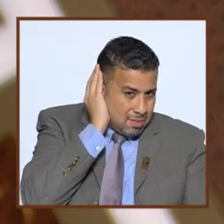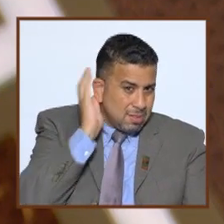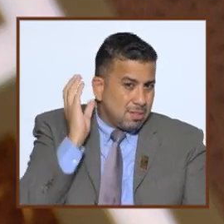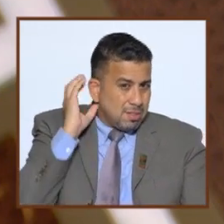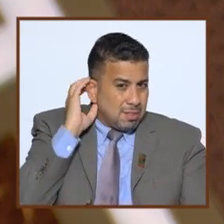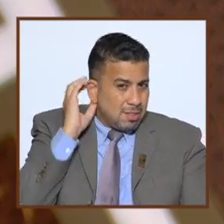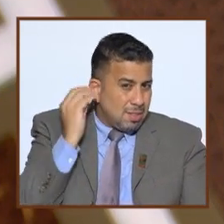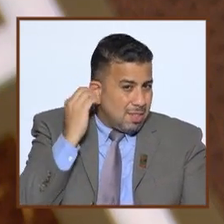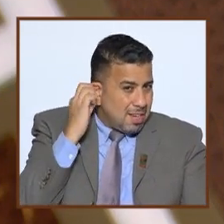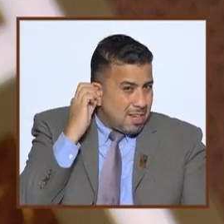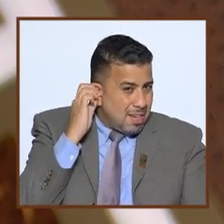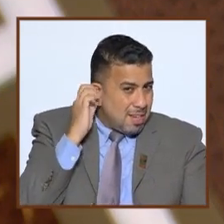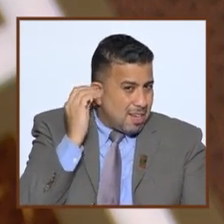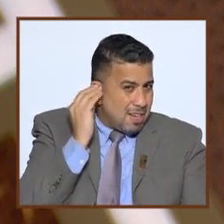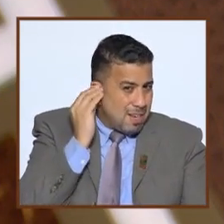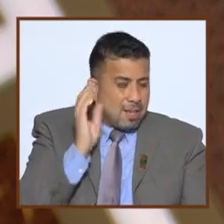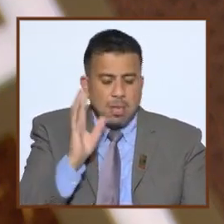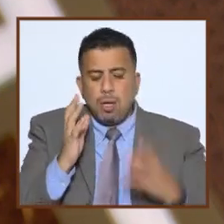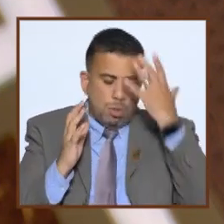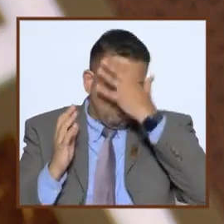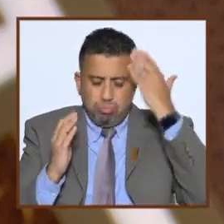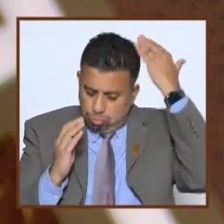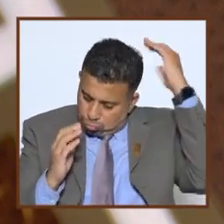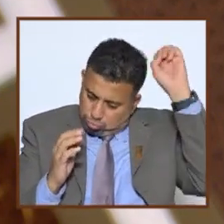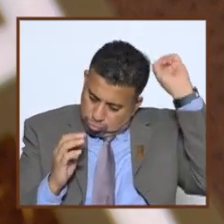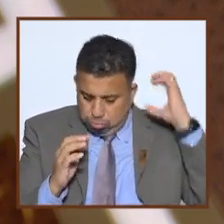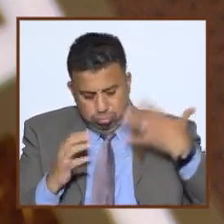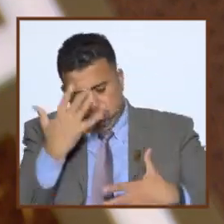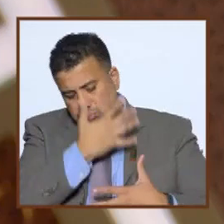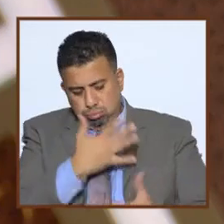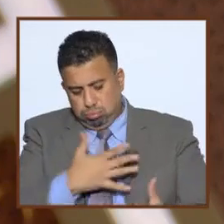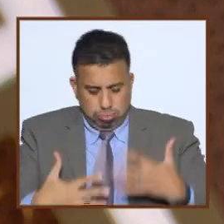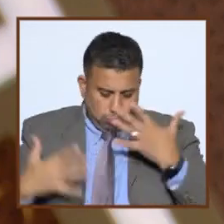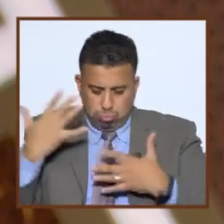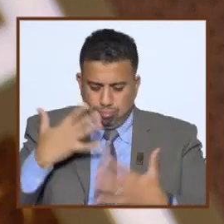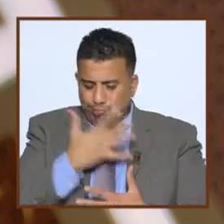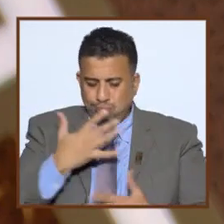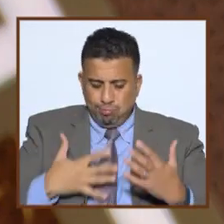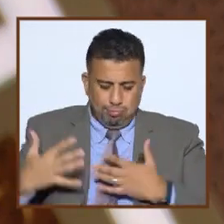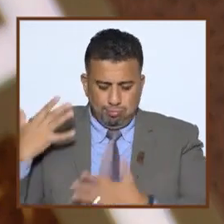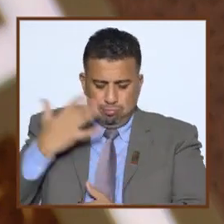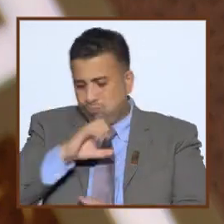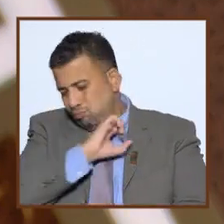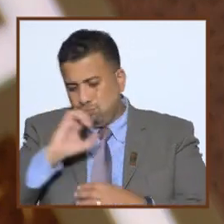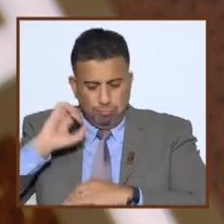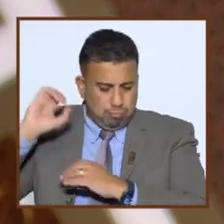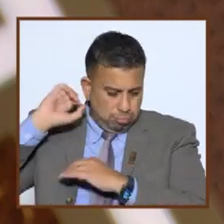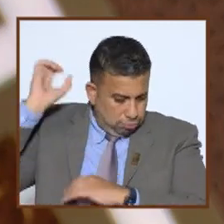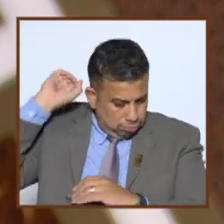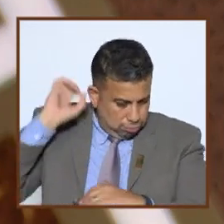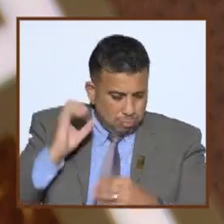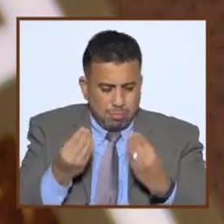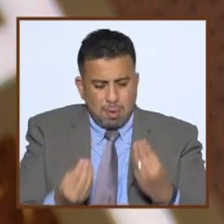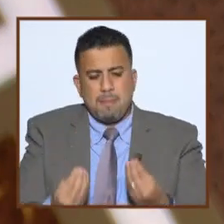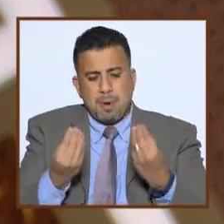فتحه الاذن وتغسل بقيه البدن بشكل طبيعي واعتقد انك تستطيع يعني ممكن تغسل شكلها